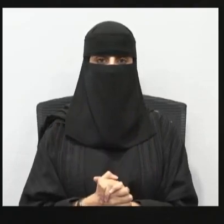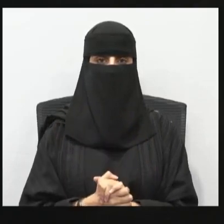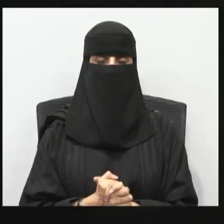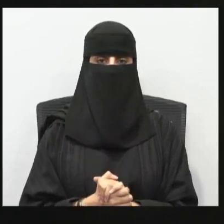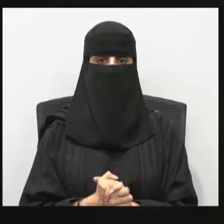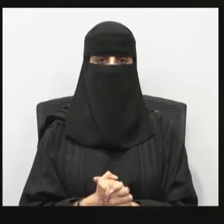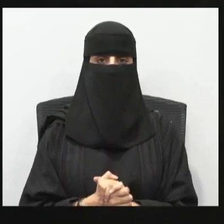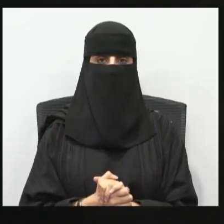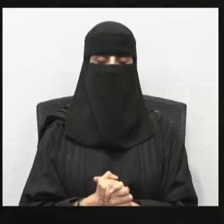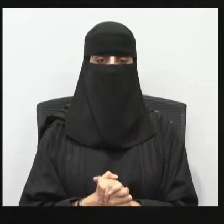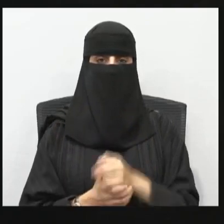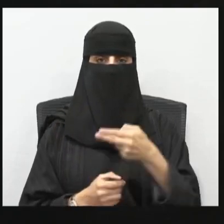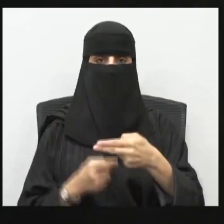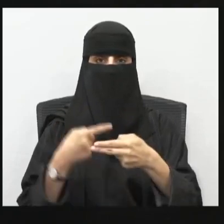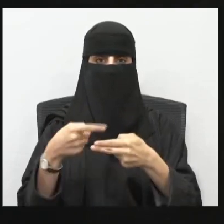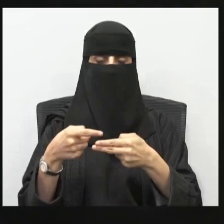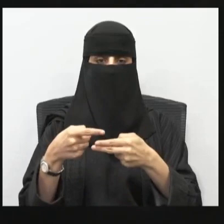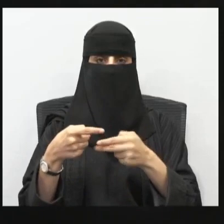قادر على